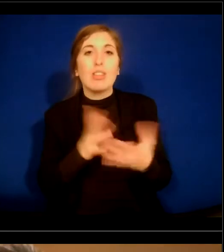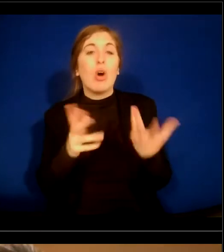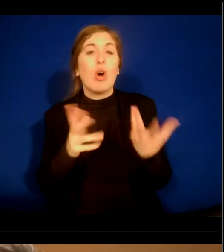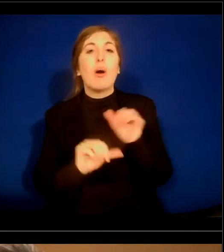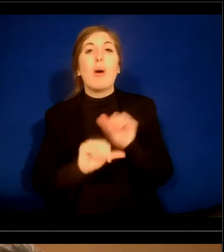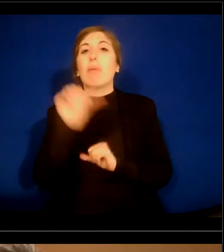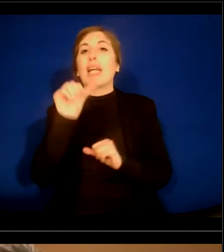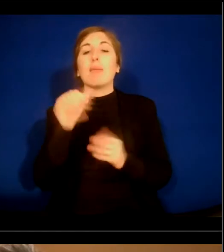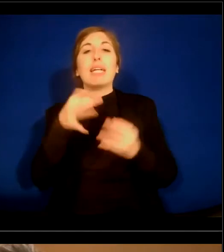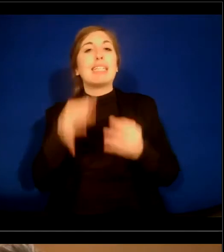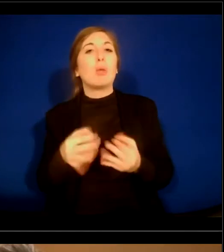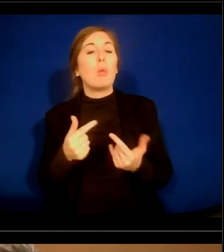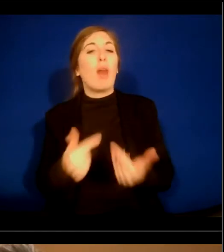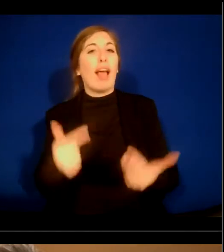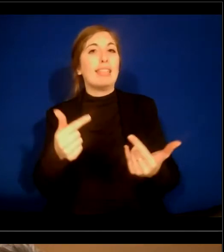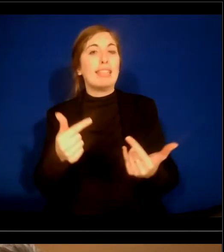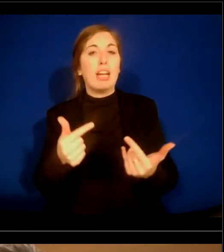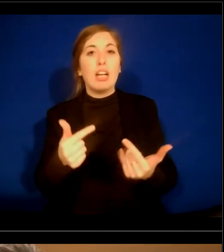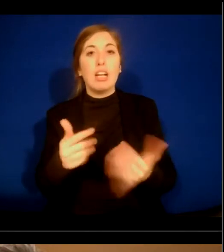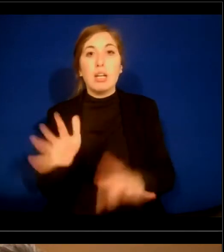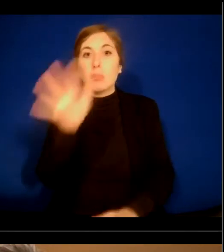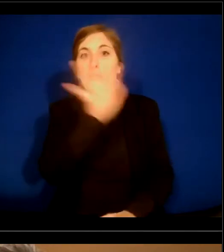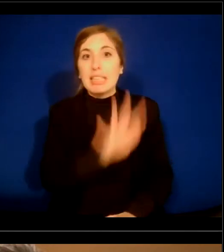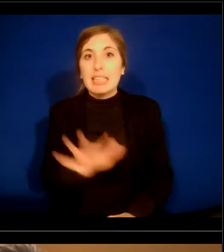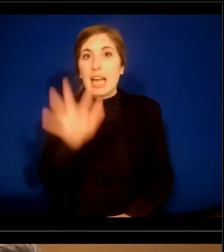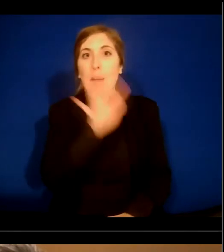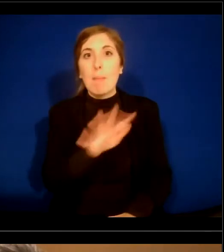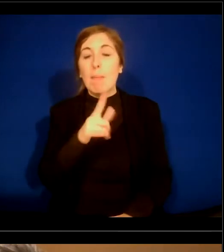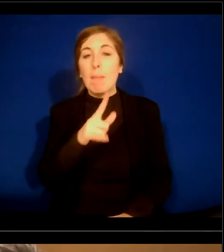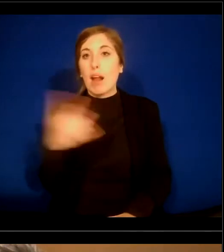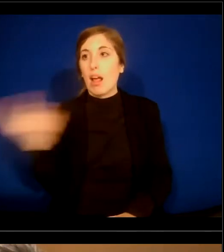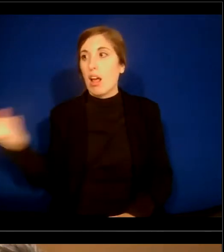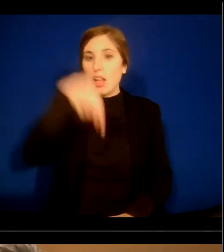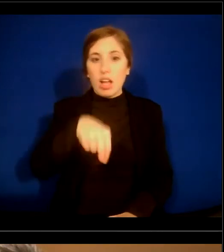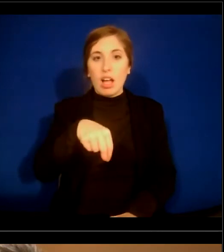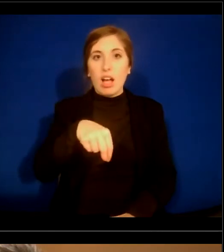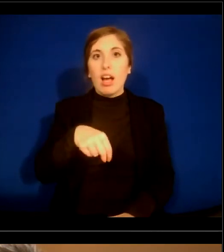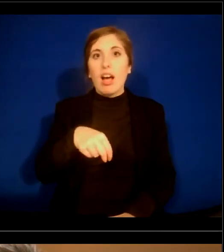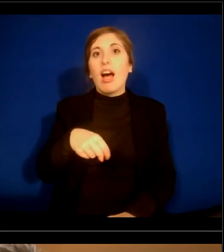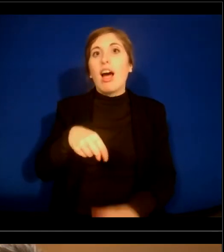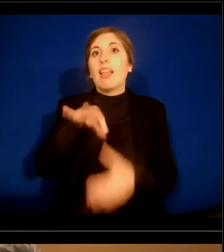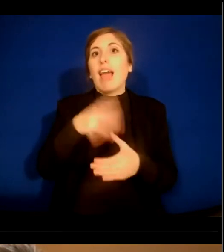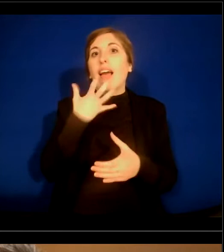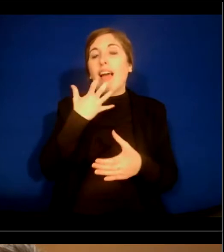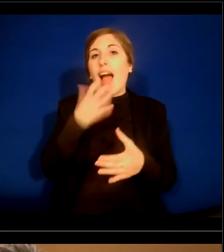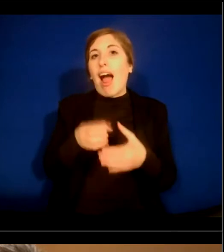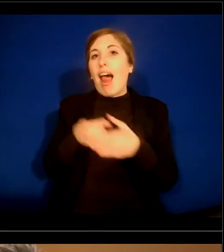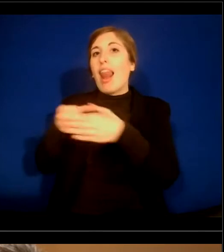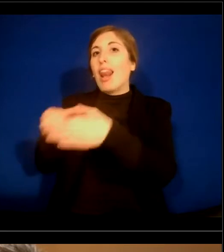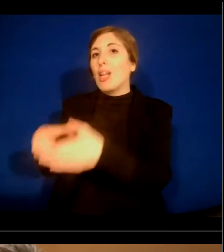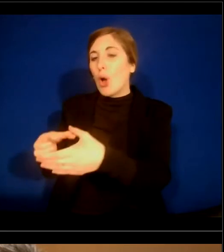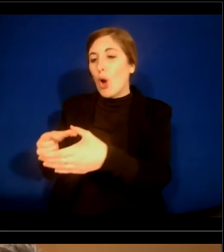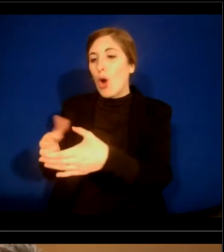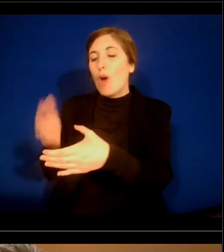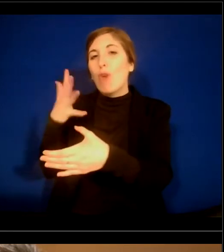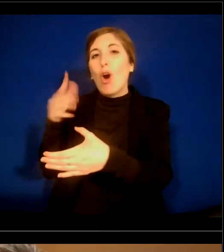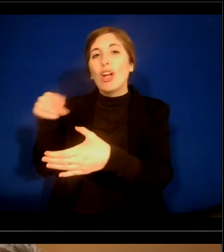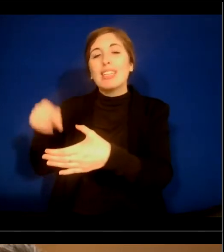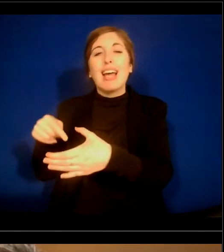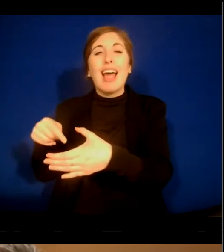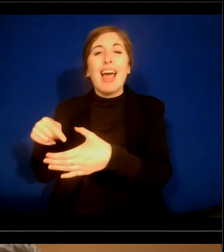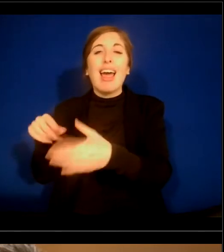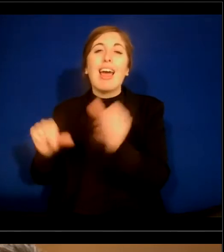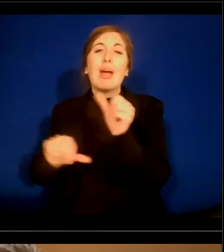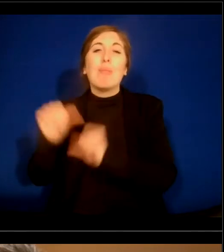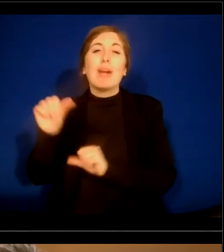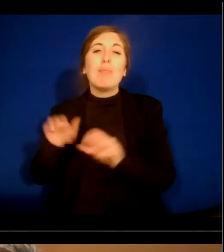sicurezza, mi sembra che il tè caldo già sia una prima, come dire, un primo step già,